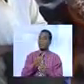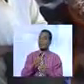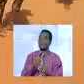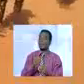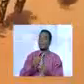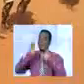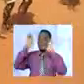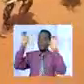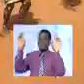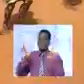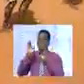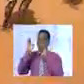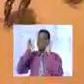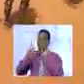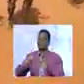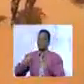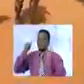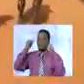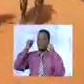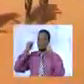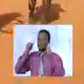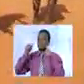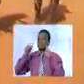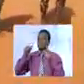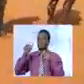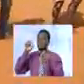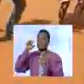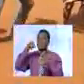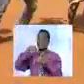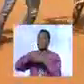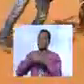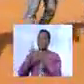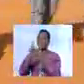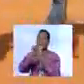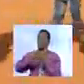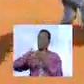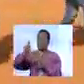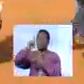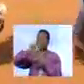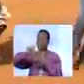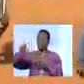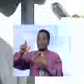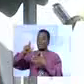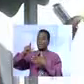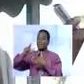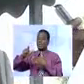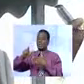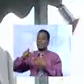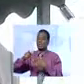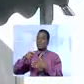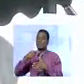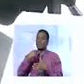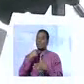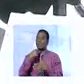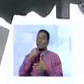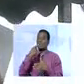La célébration de l'excellence au lycée KFW de Miyagi, au dire